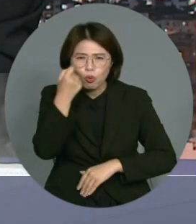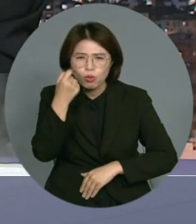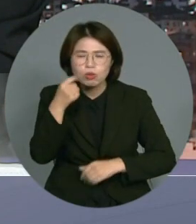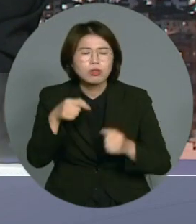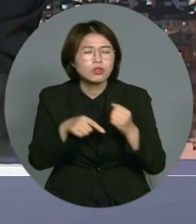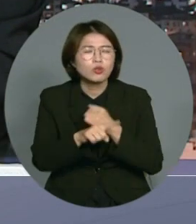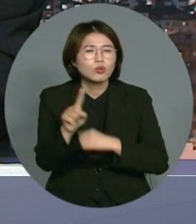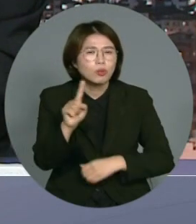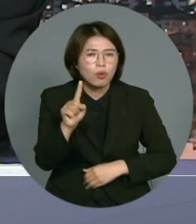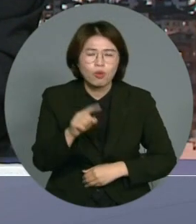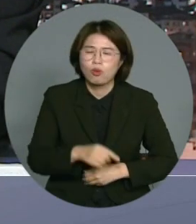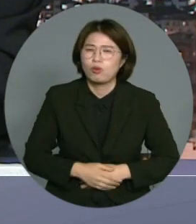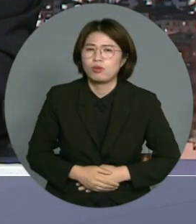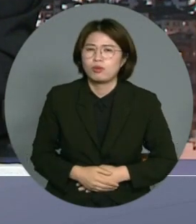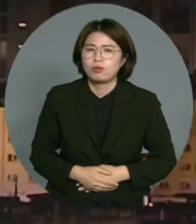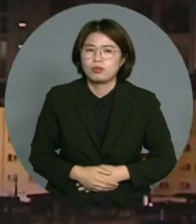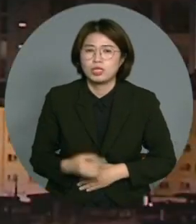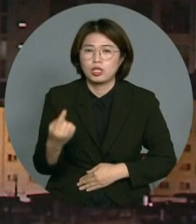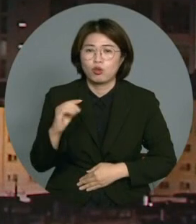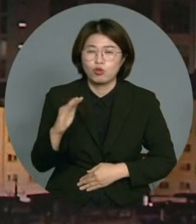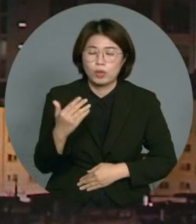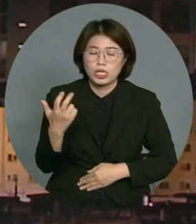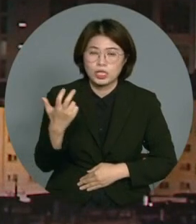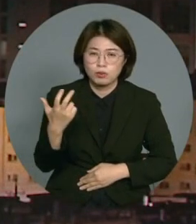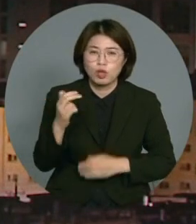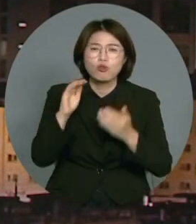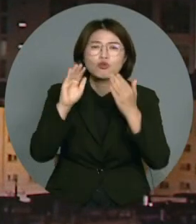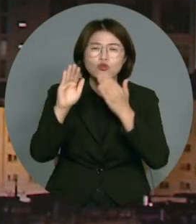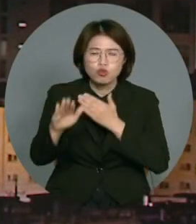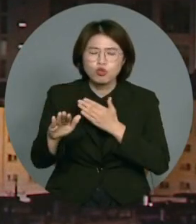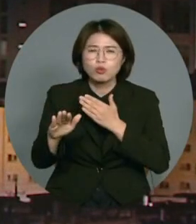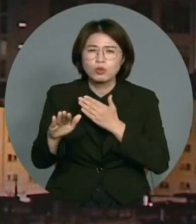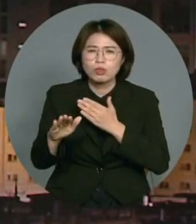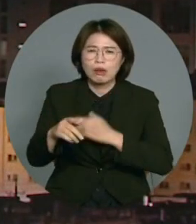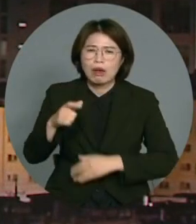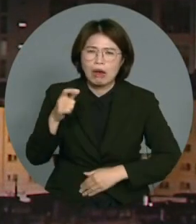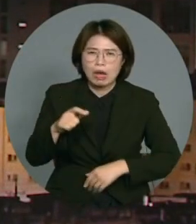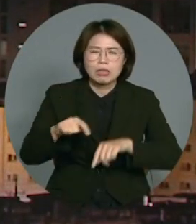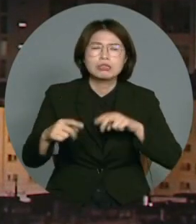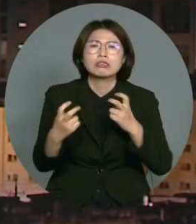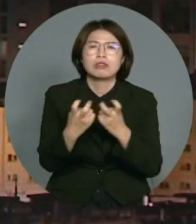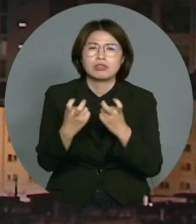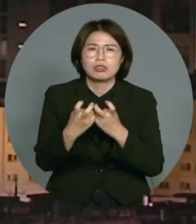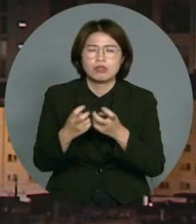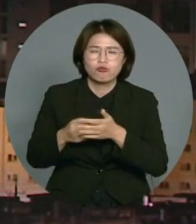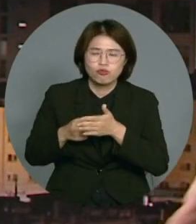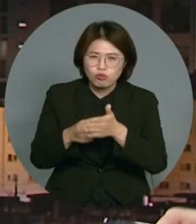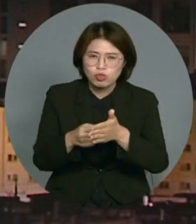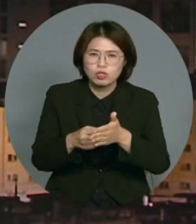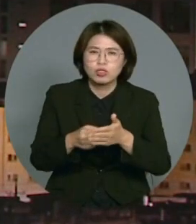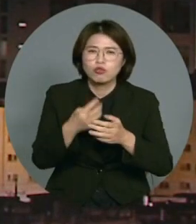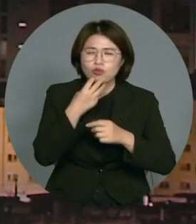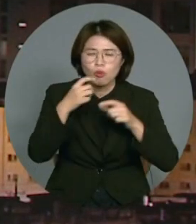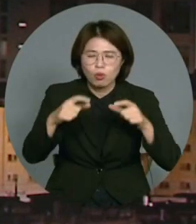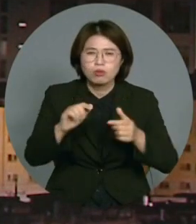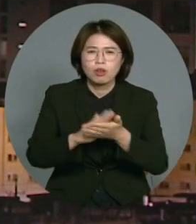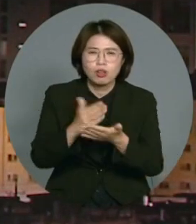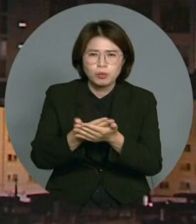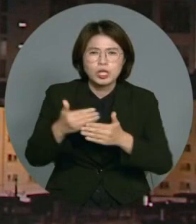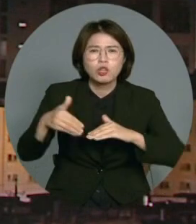안 됐다고 보십니까 예 1970년대 후반부터 강력한 정책을 펴 왔습니다 수도권 정비계획법이라는